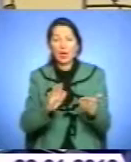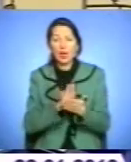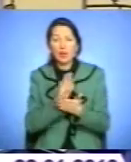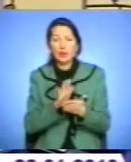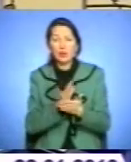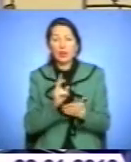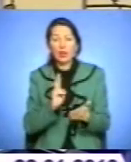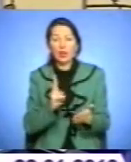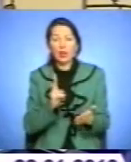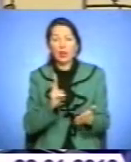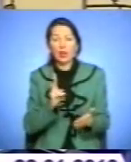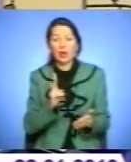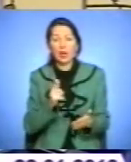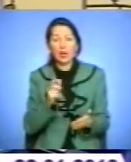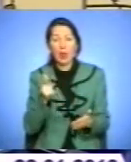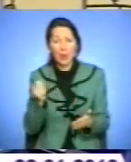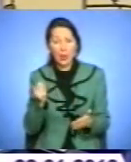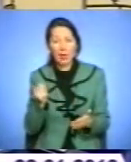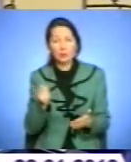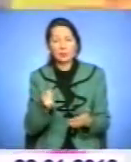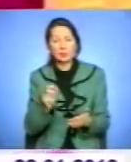Роман Островський із Чорткова.